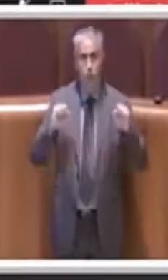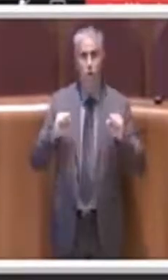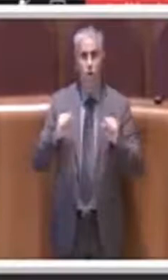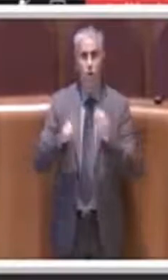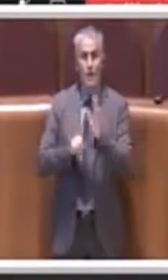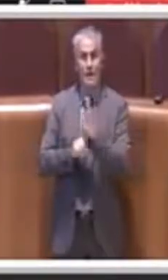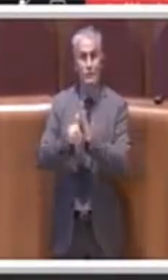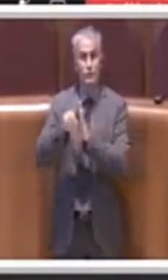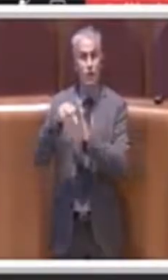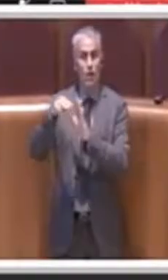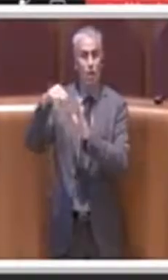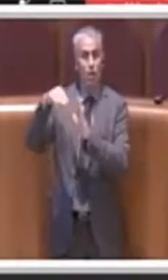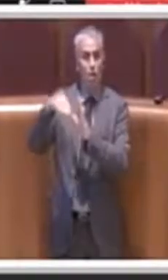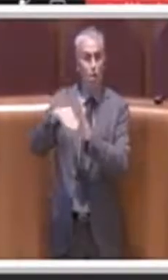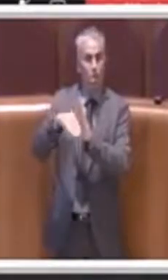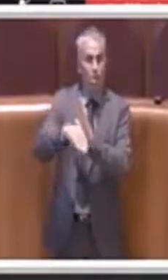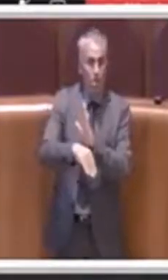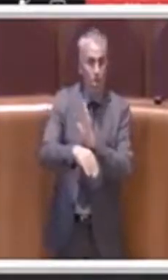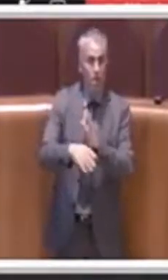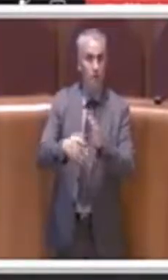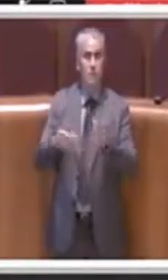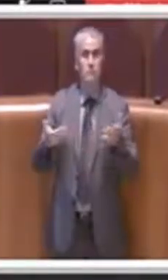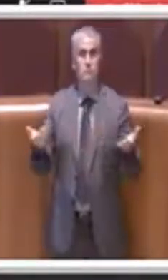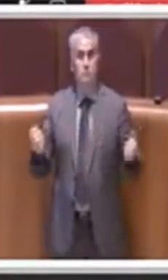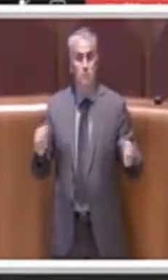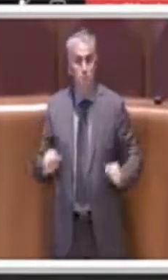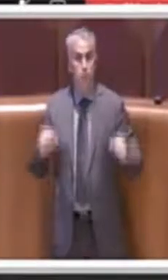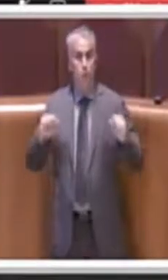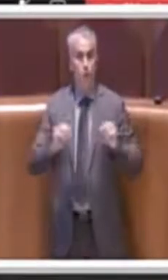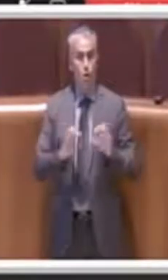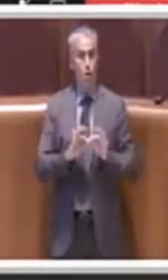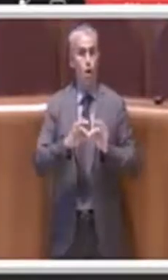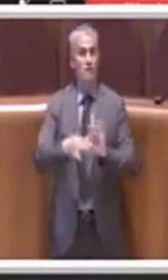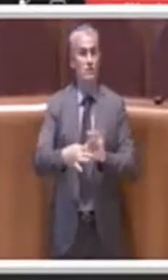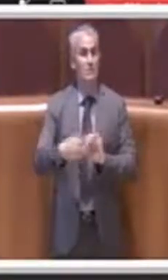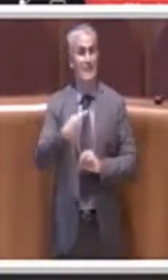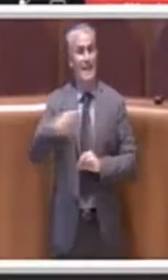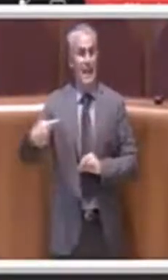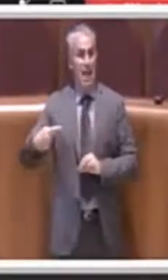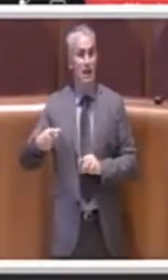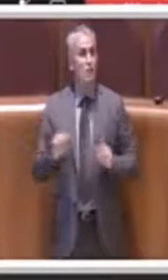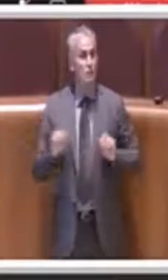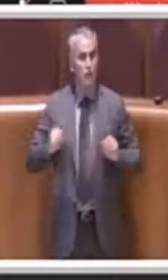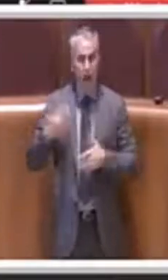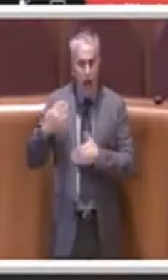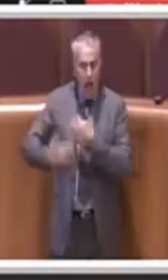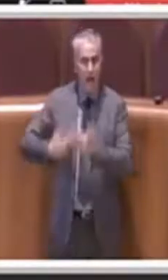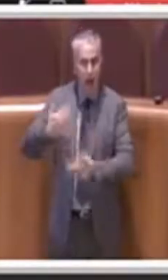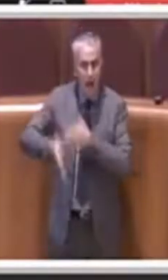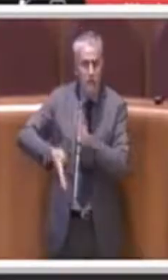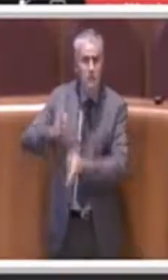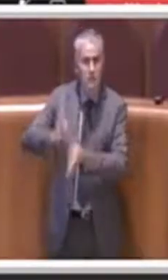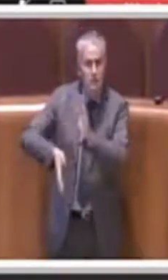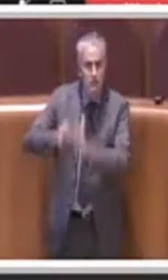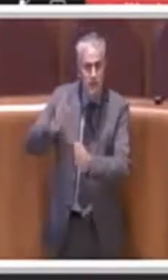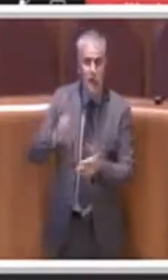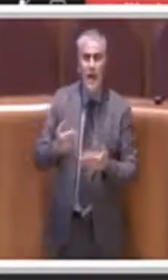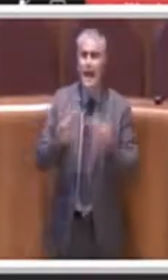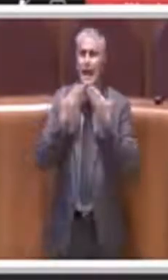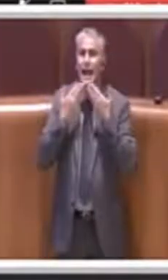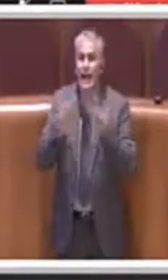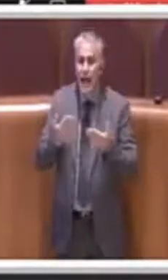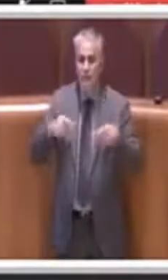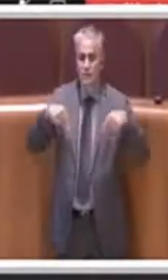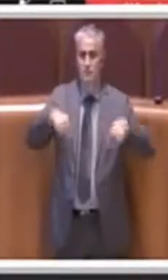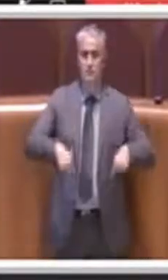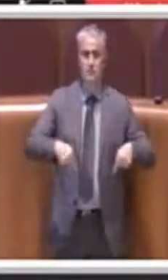diverso, poteva esserci una conseguenza del tutto negativa, e invece è in piedi. E in piedi, grazie a una serie di delibere, sono state approvate